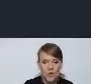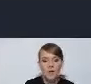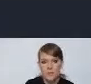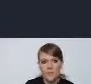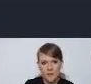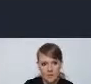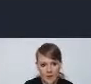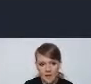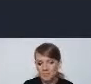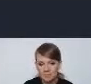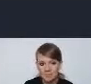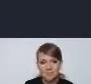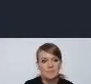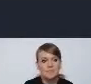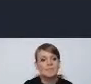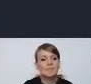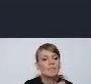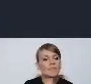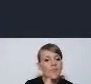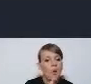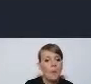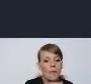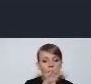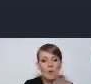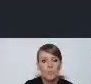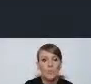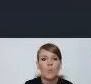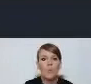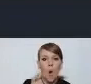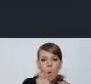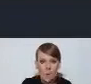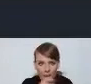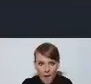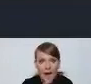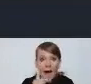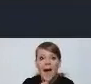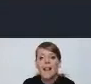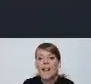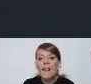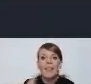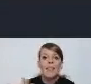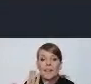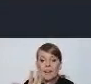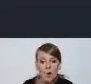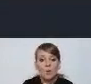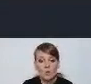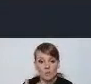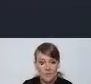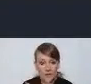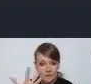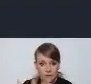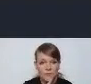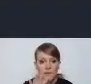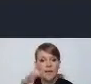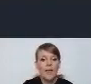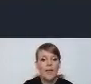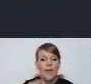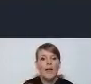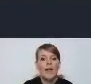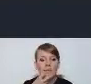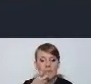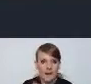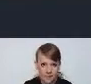Kwotowo to w gospodarce odpadami, ale ilościowo to 25 mamy w efektywności